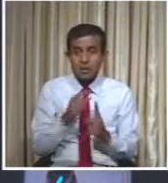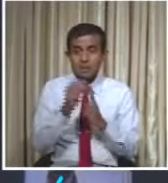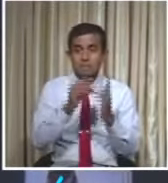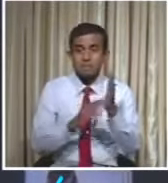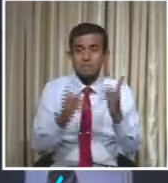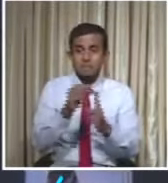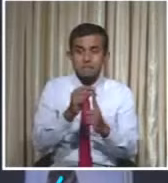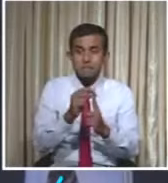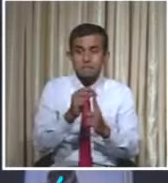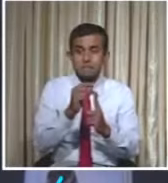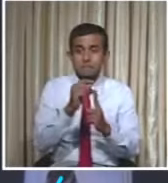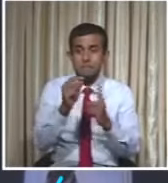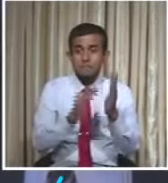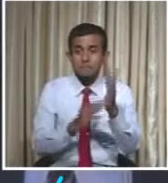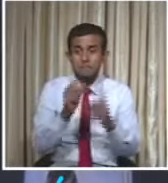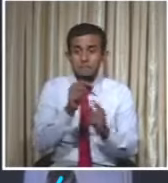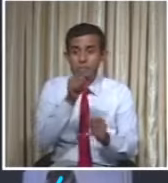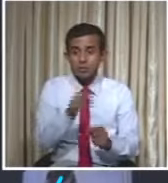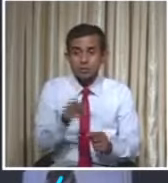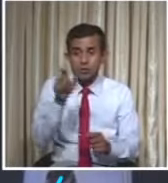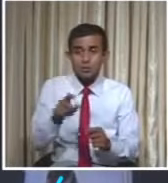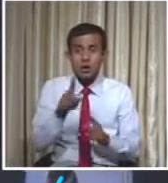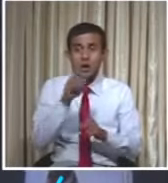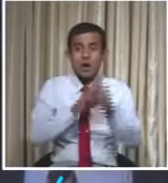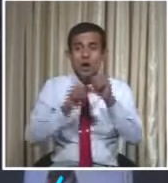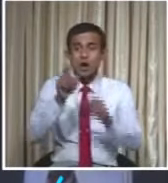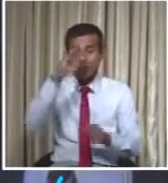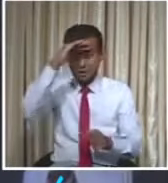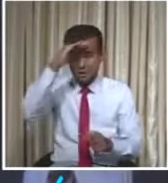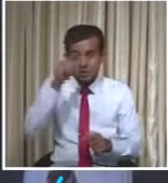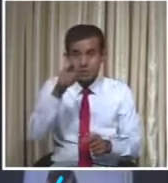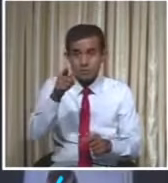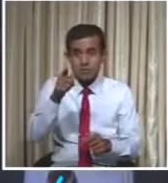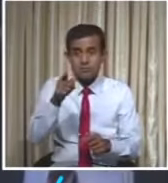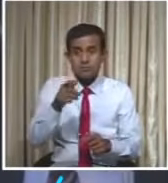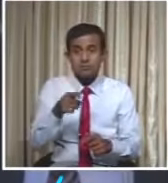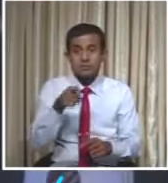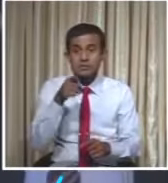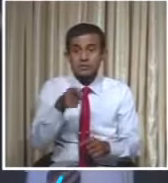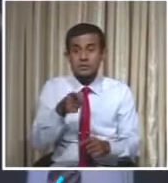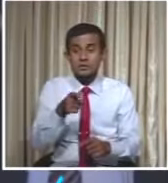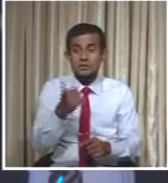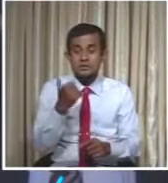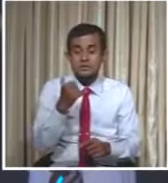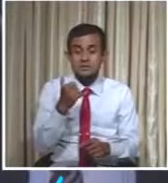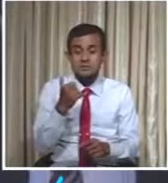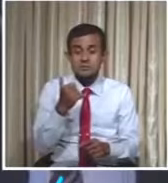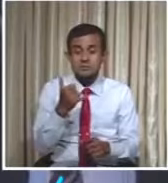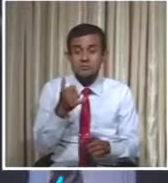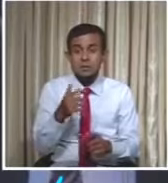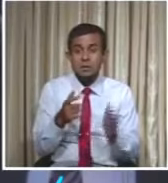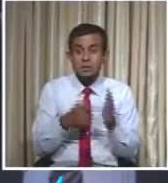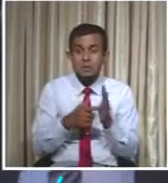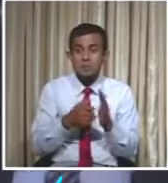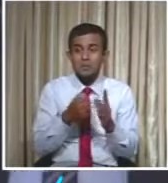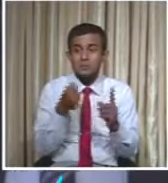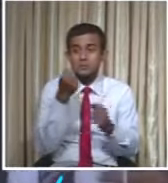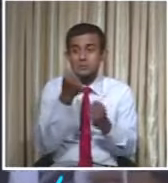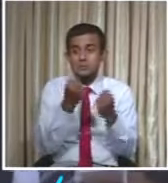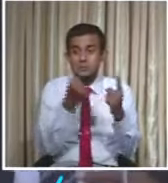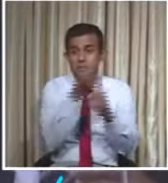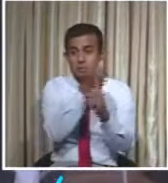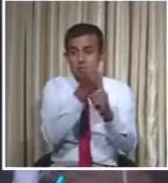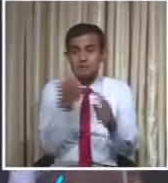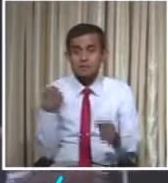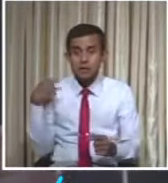මන්ත්‍රීවරු මන්ත්‍රීතුමාලා කතානායකතුමාට එල්ලවන යම් යම් භයානක තර්ජනයන් සඳහා තමයි